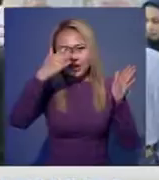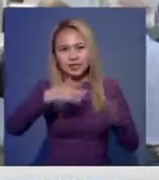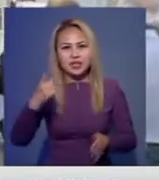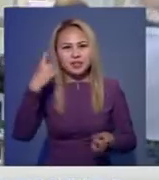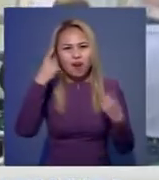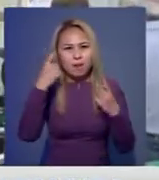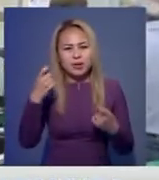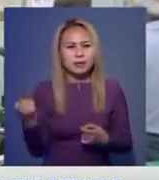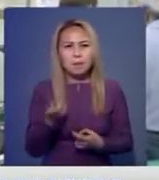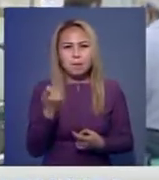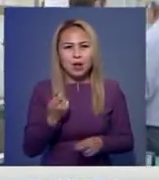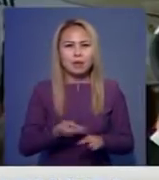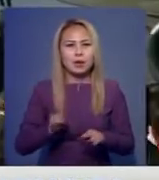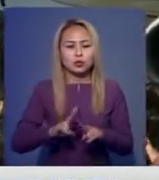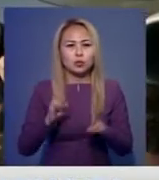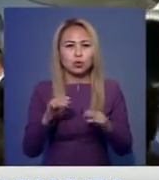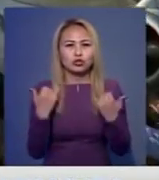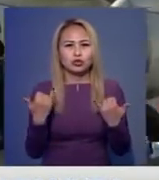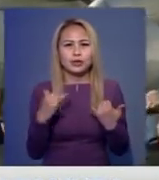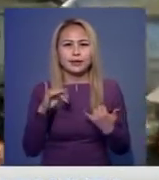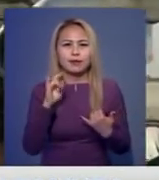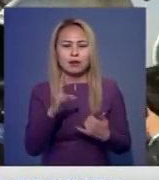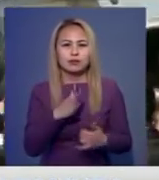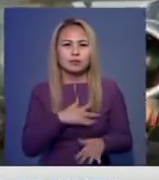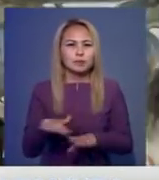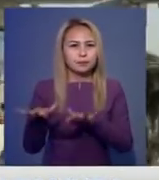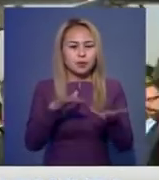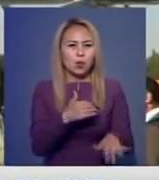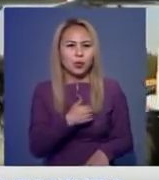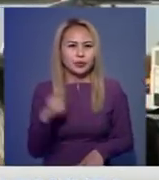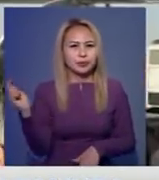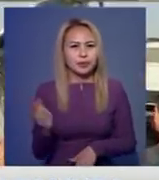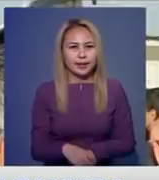аздығы әсер етті. Алайда қазір Иран халқы елімізді аралауға ниетті.